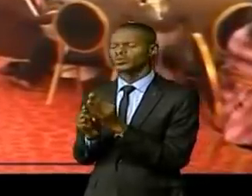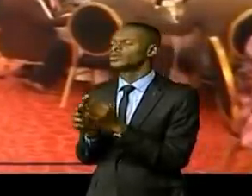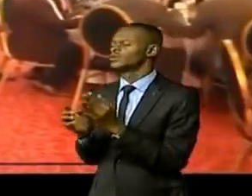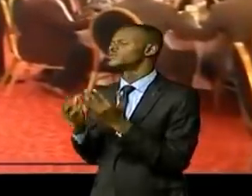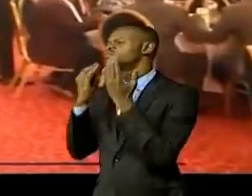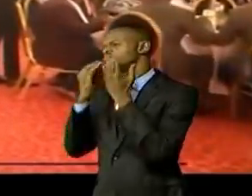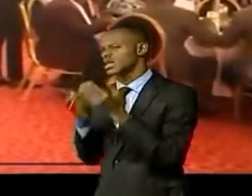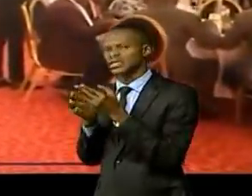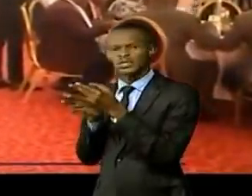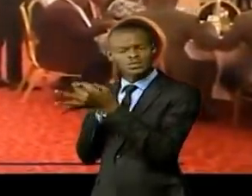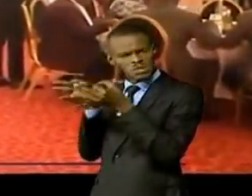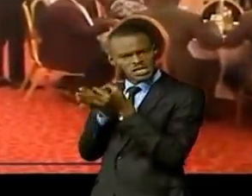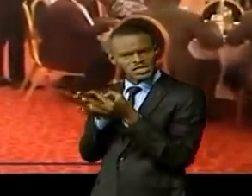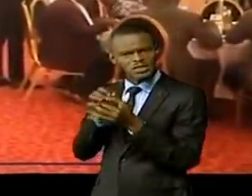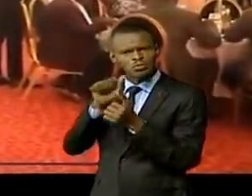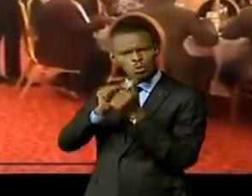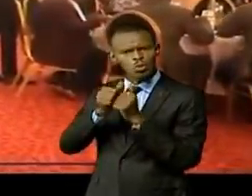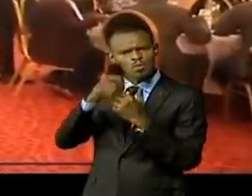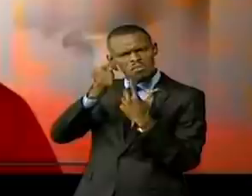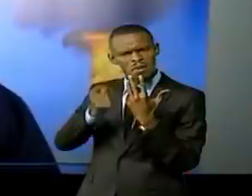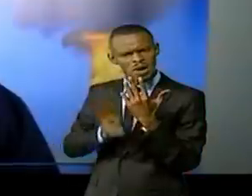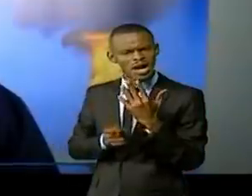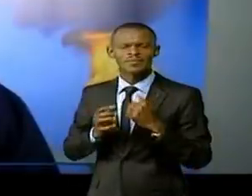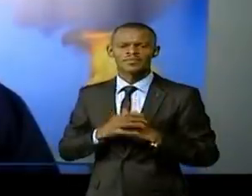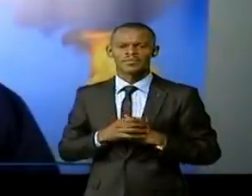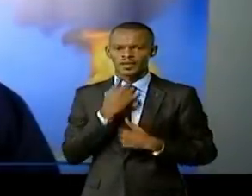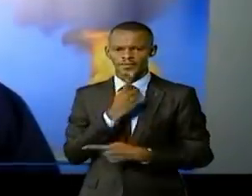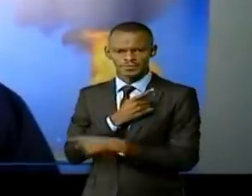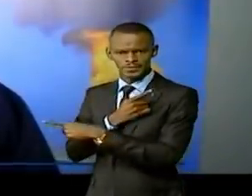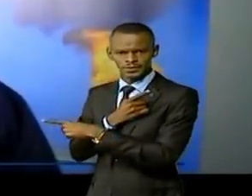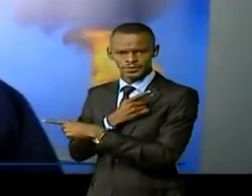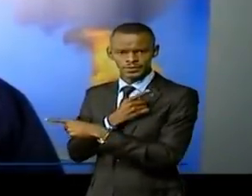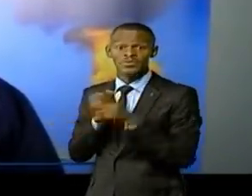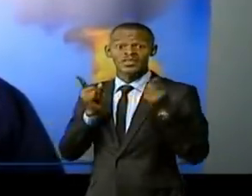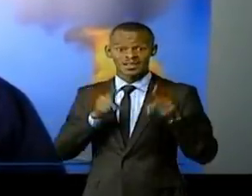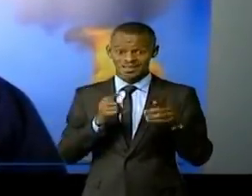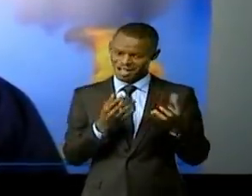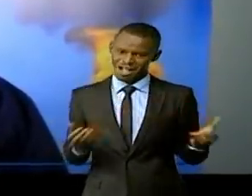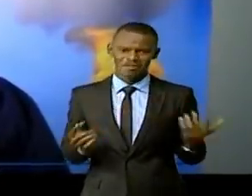viennent dans la maison de leur papa, ils ouvrent leur cœur. Nous avons parlé